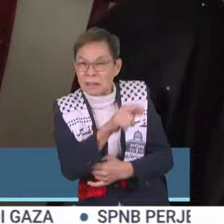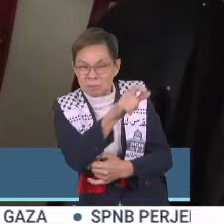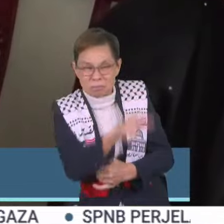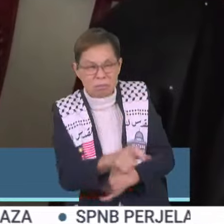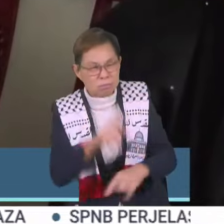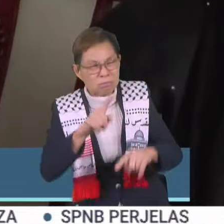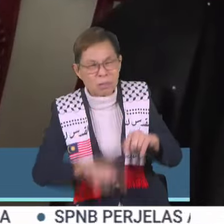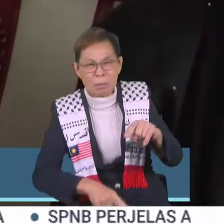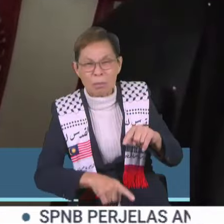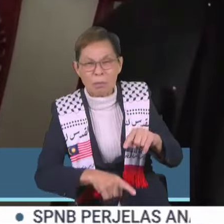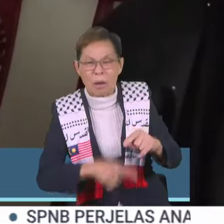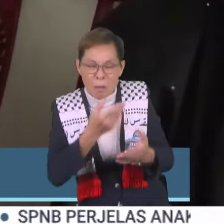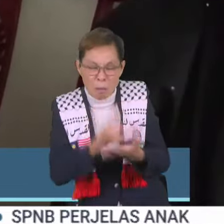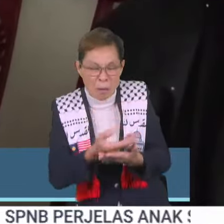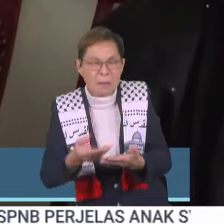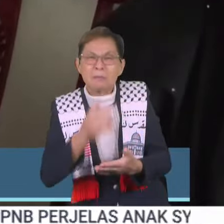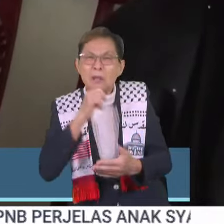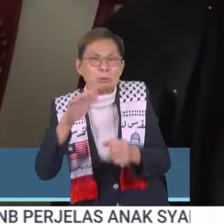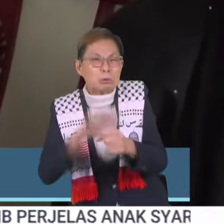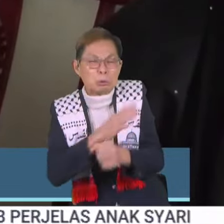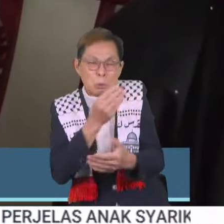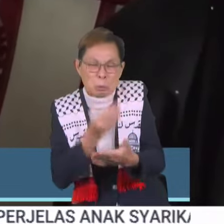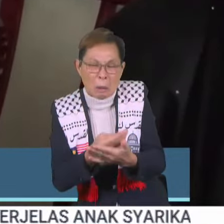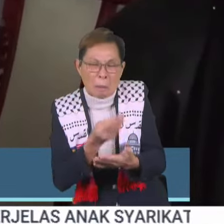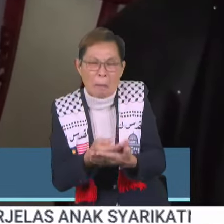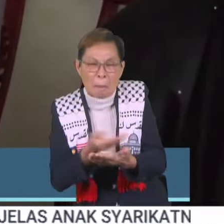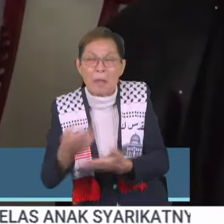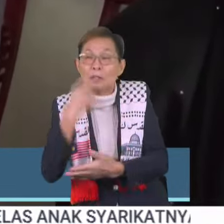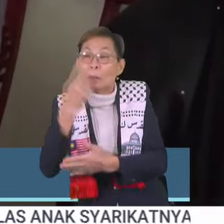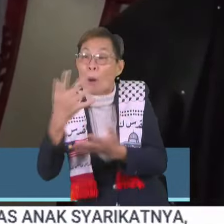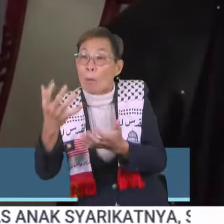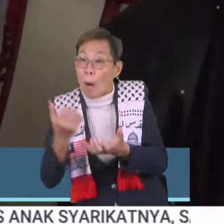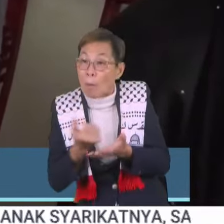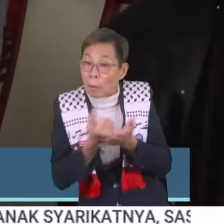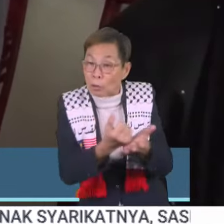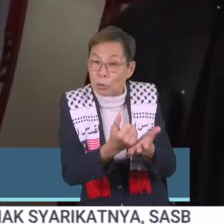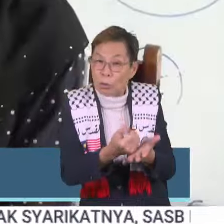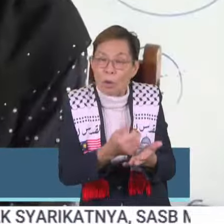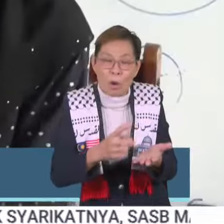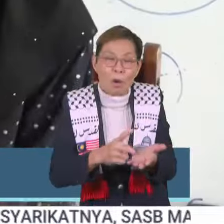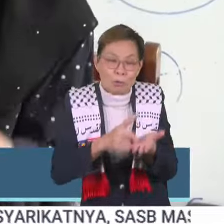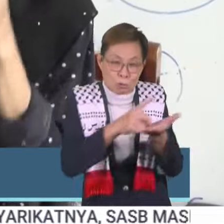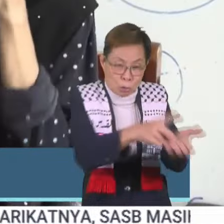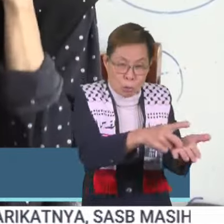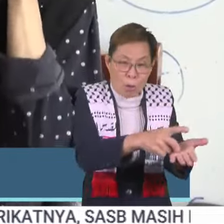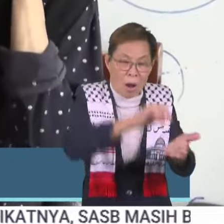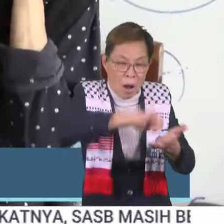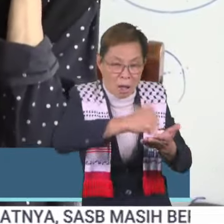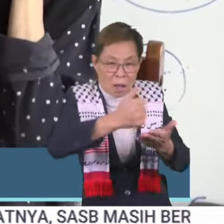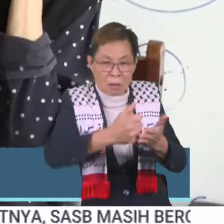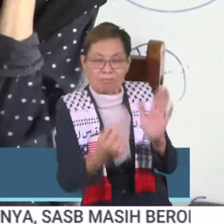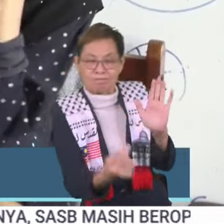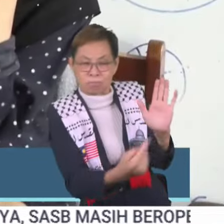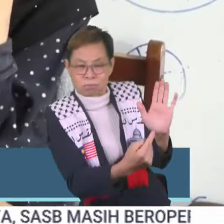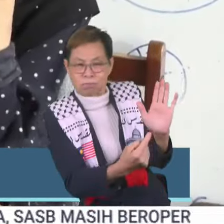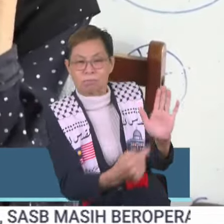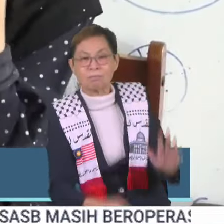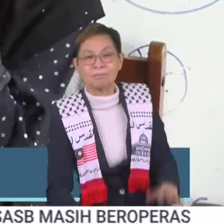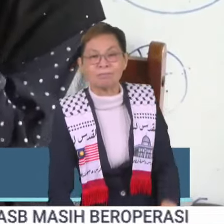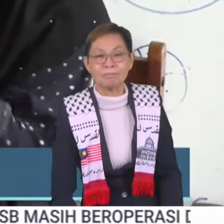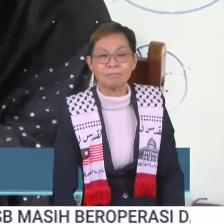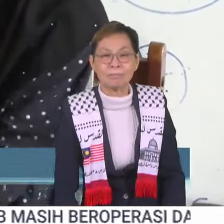tidak mampu untuk membelinya sendiri. Orang ramai yang ingin membantu boleh menyalurkan sumbangan mereka ke akaun yang tertera.